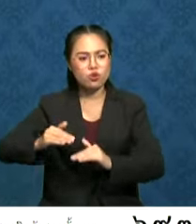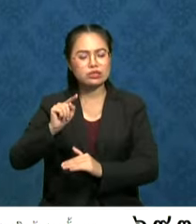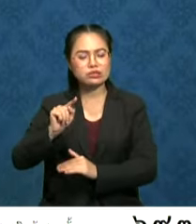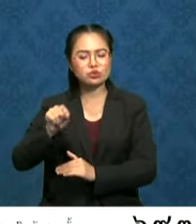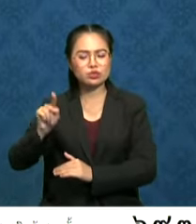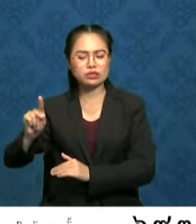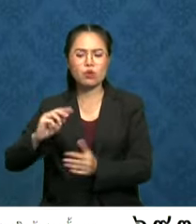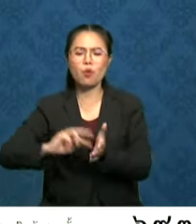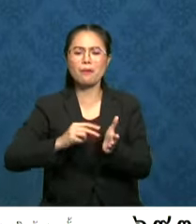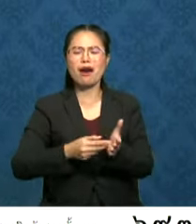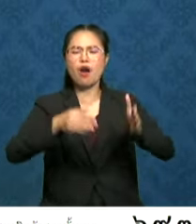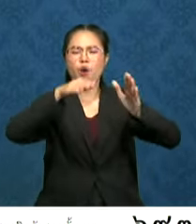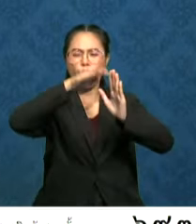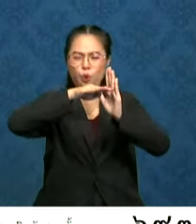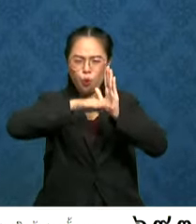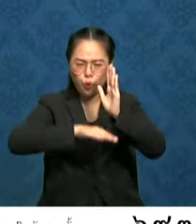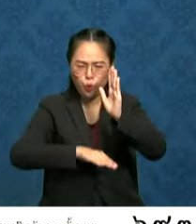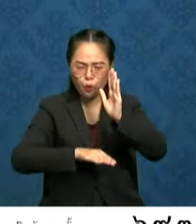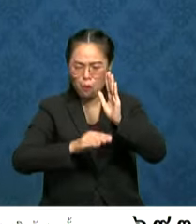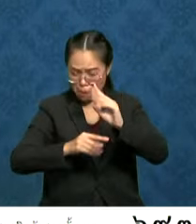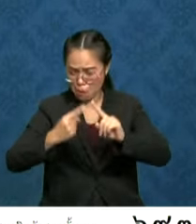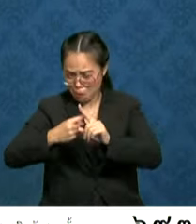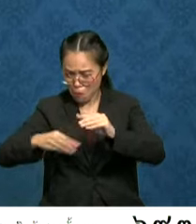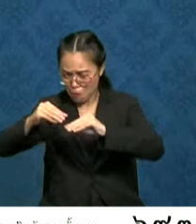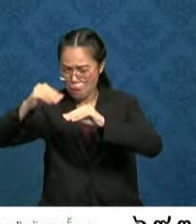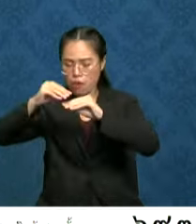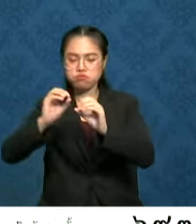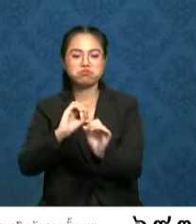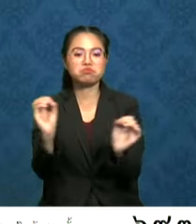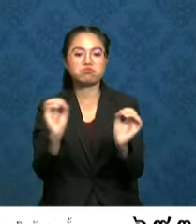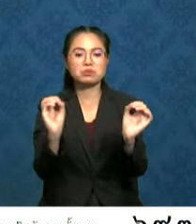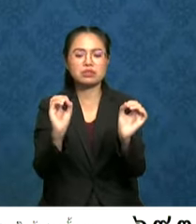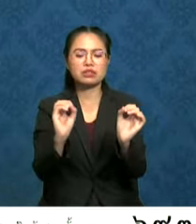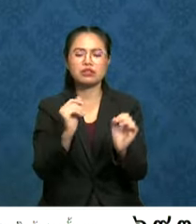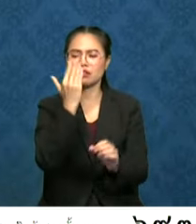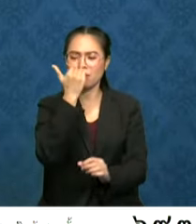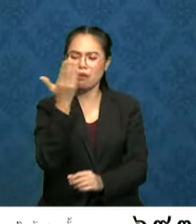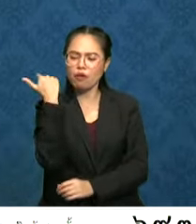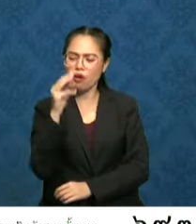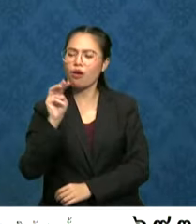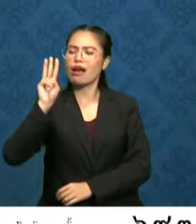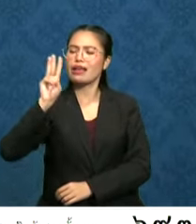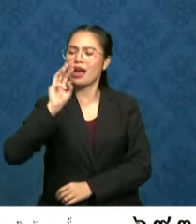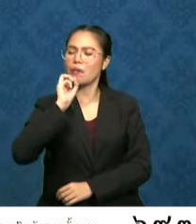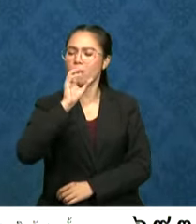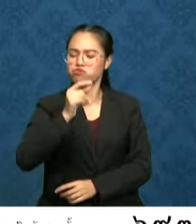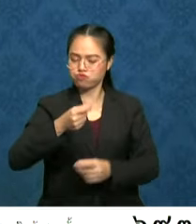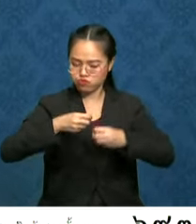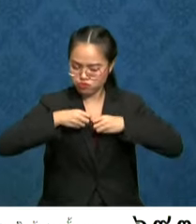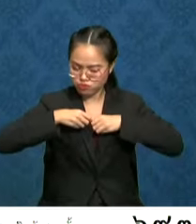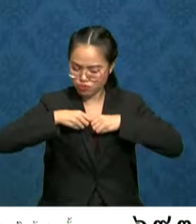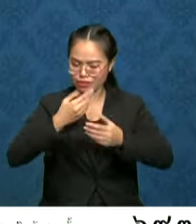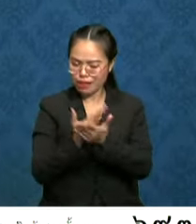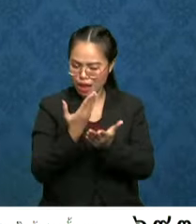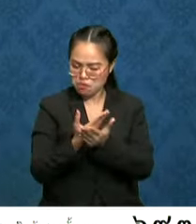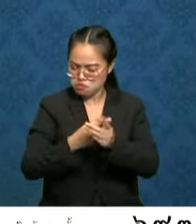กับรถครับท่านประธานไม่มีแนวโน้มว่าจะเพิ่มขึ้นเลยไหนครับสัญญาที่ให้ไว้ว่ารายได้เกษตรกรจะเพิ่มขึ้น 3